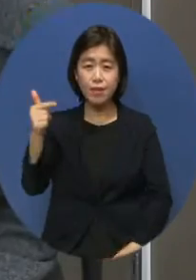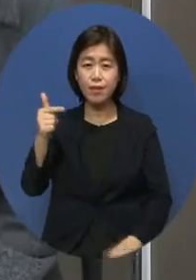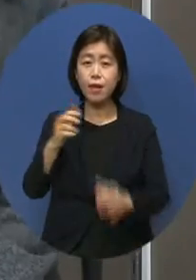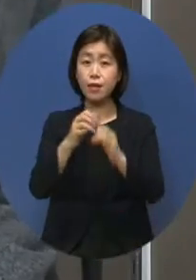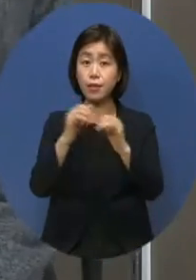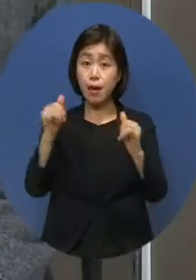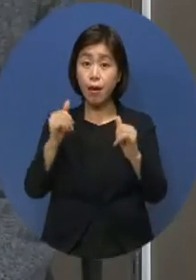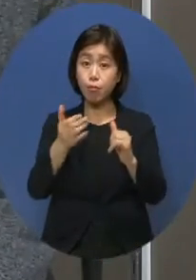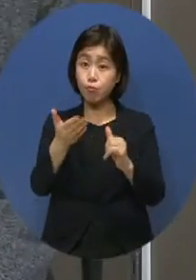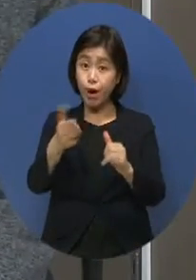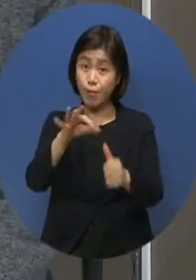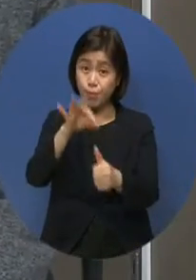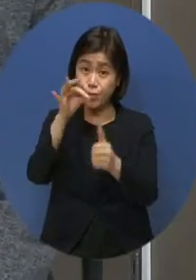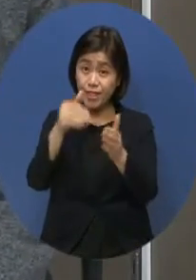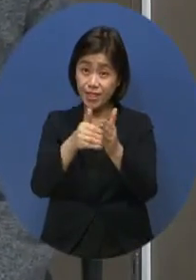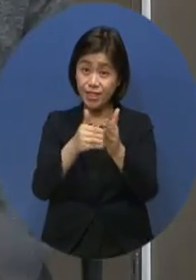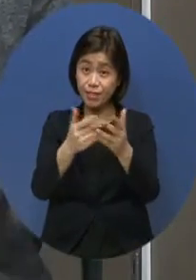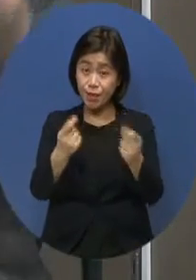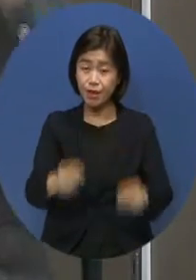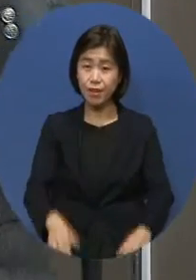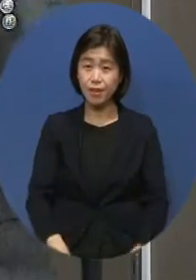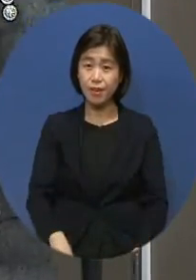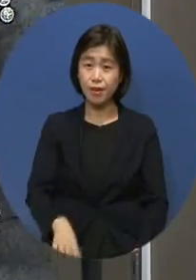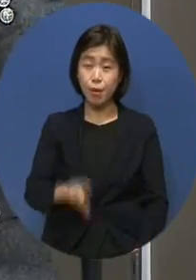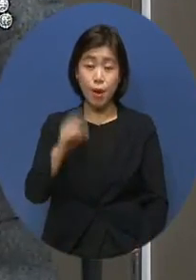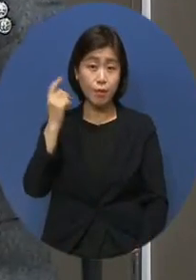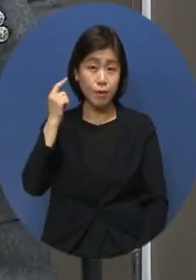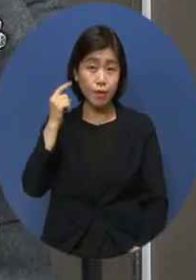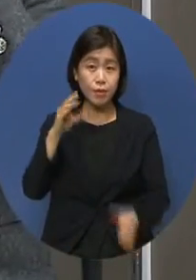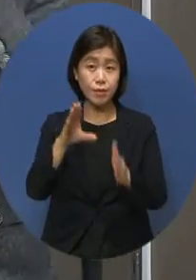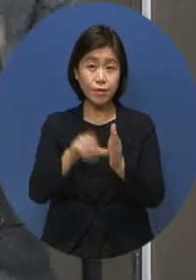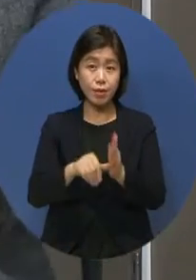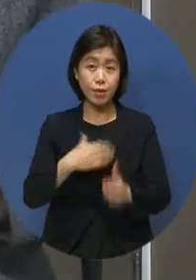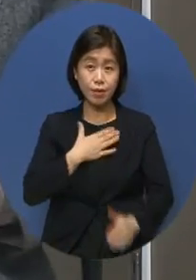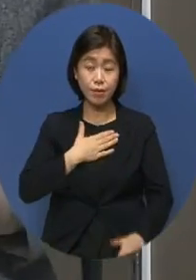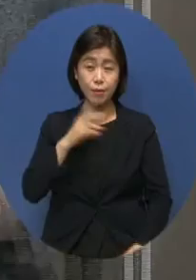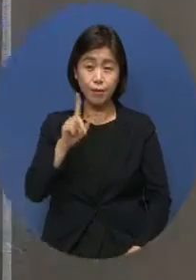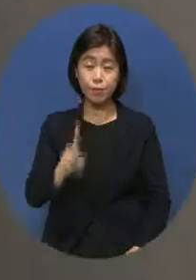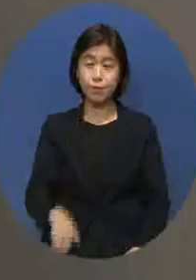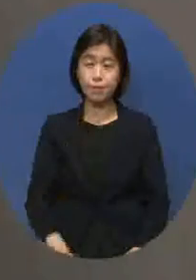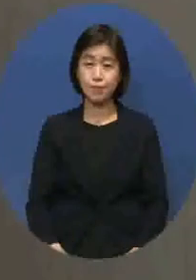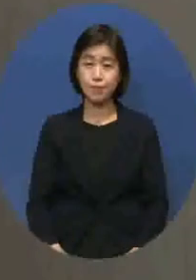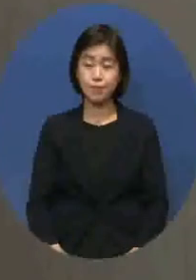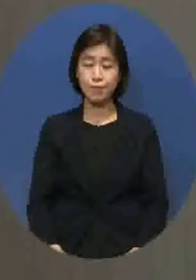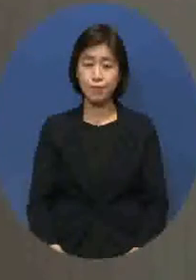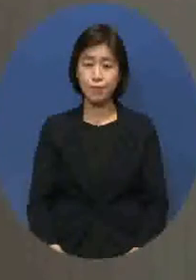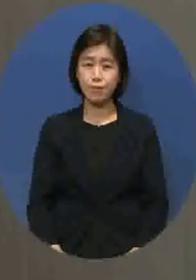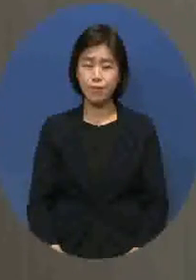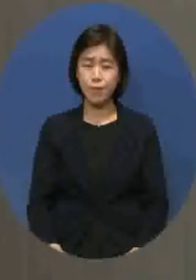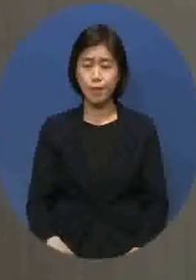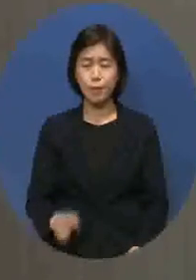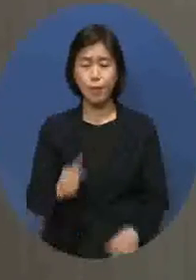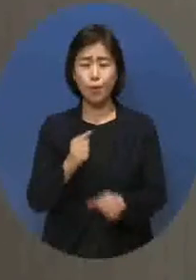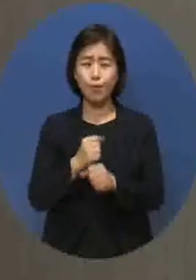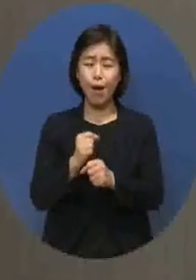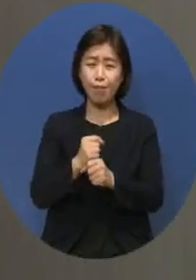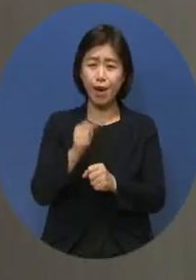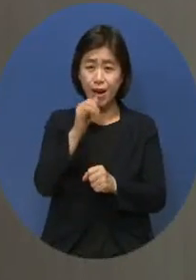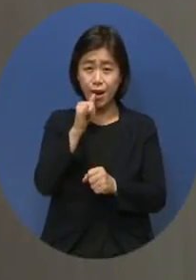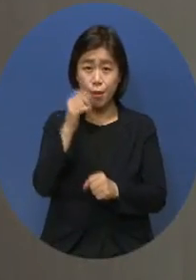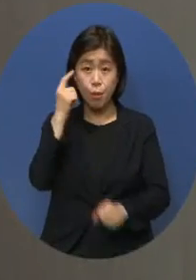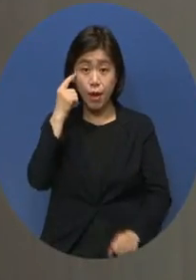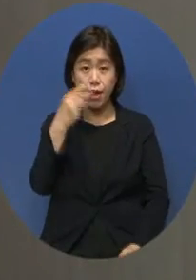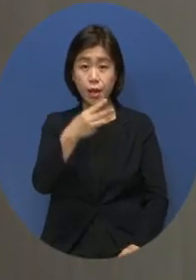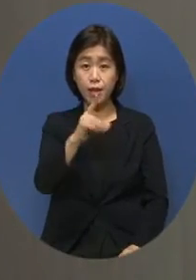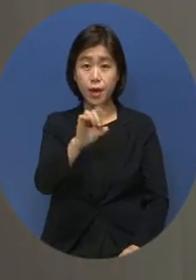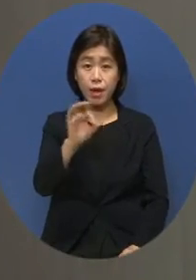드립니다. 네, 처음에 이 소식 접하시고는 좀 기분이 어떠셨어요? 약간 얼떨떨했죠. 왜냐하면 타임즈는